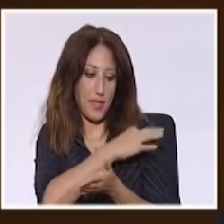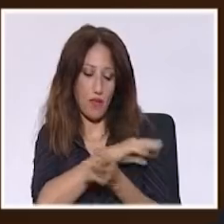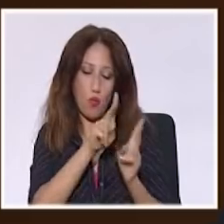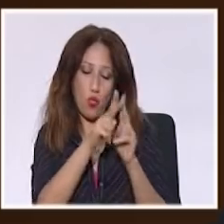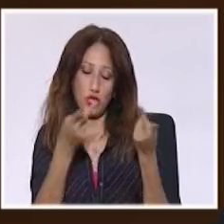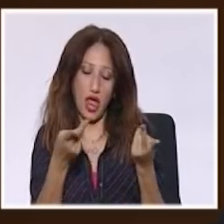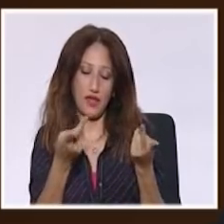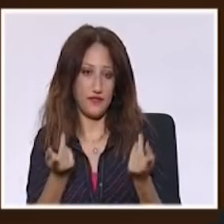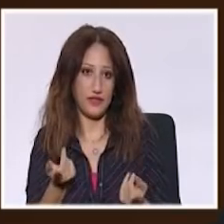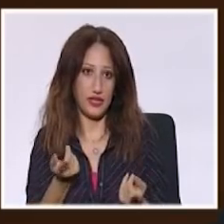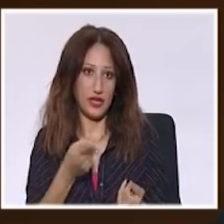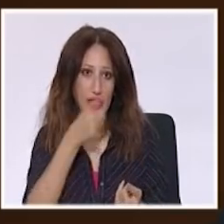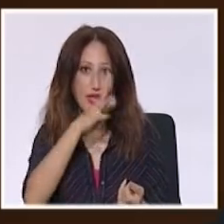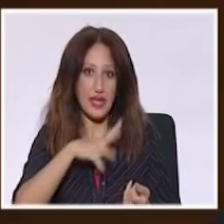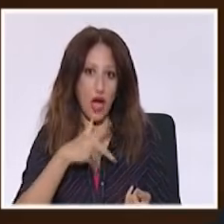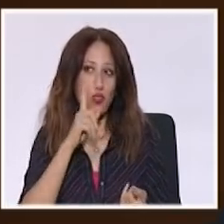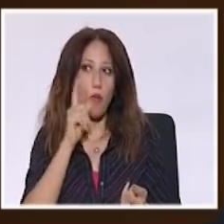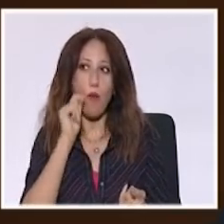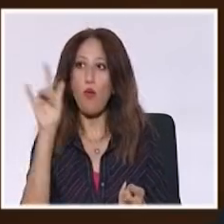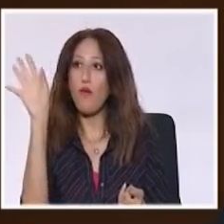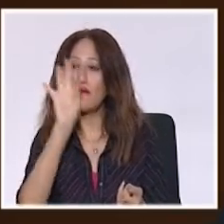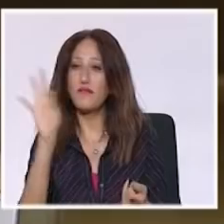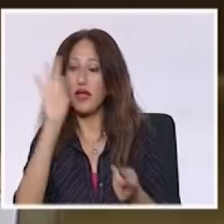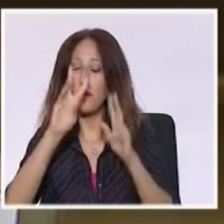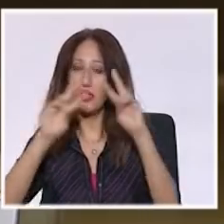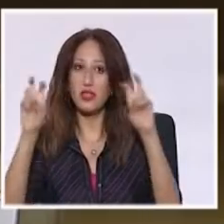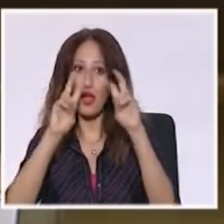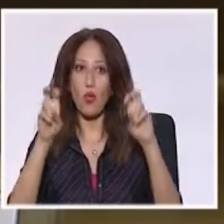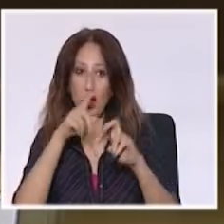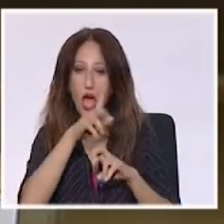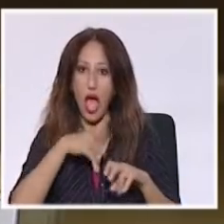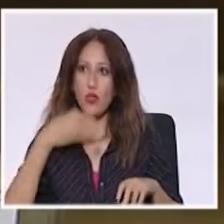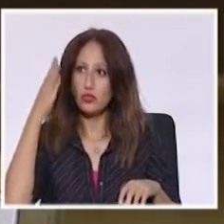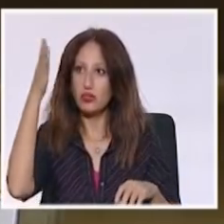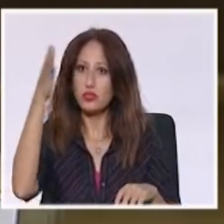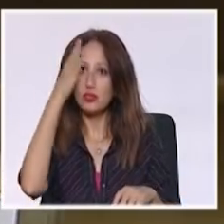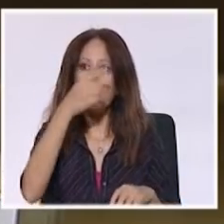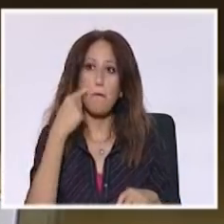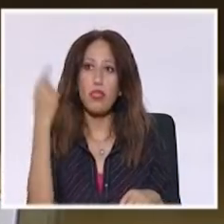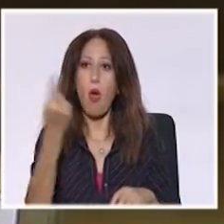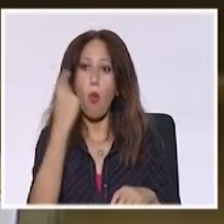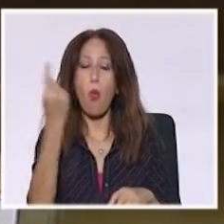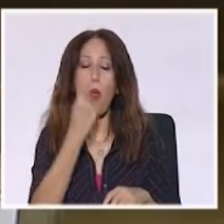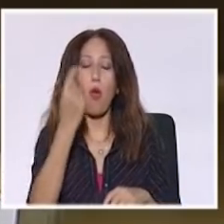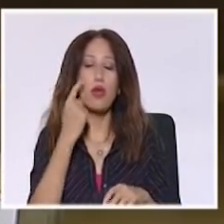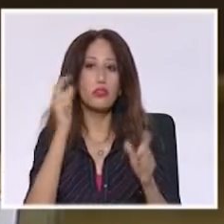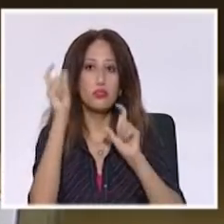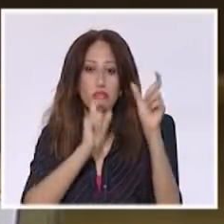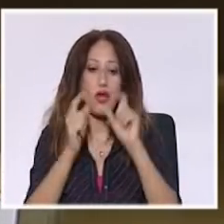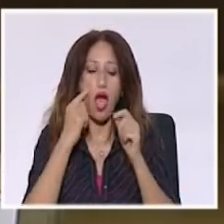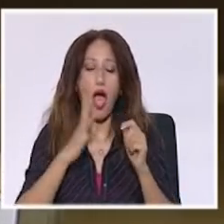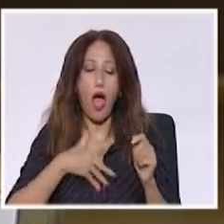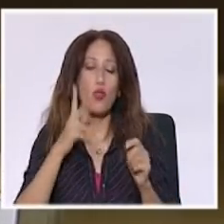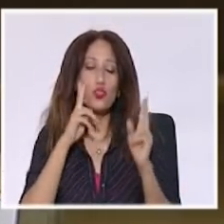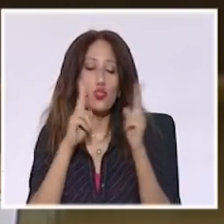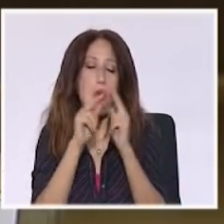بتدور هي كمان، عشان هي بقى كل بتنزل بتدور بنفسها وراحت اماكن كتيره تدور على اهلها، فهي